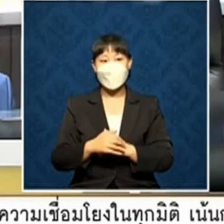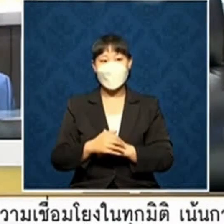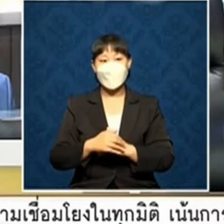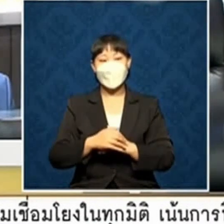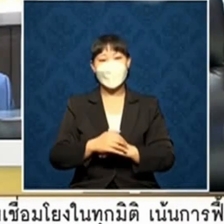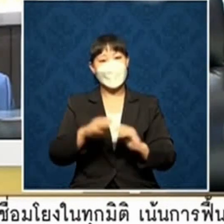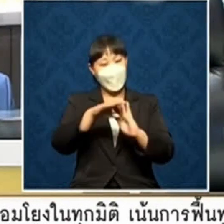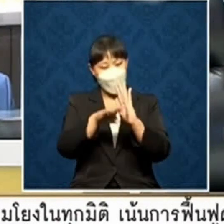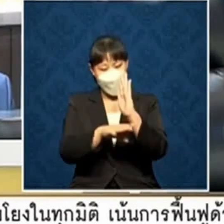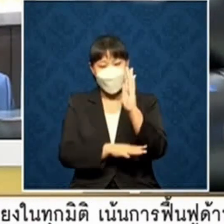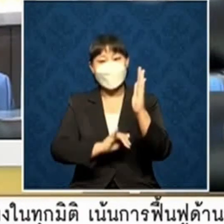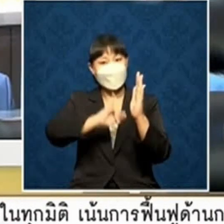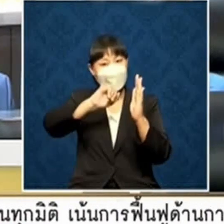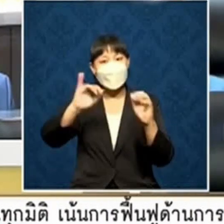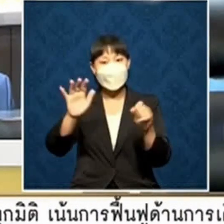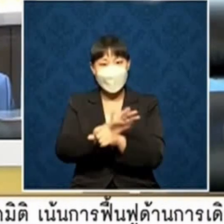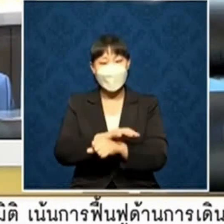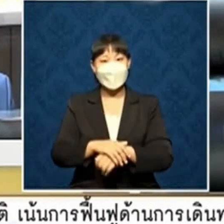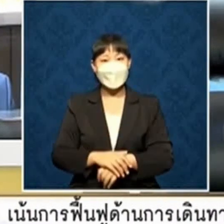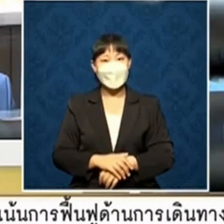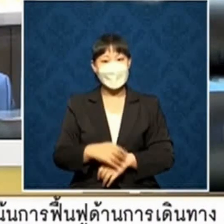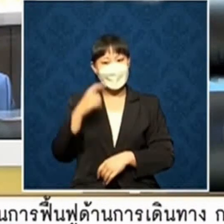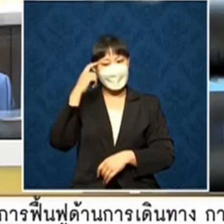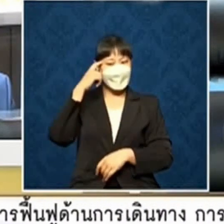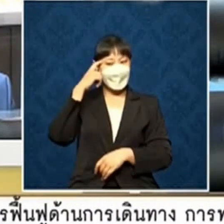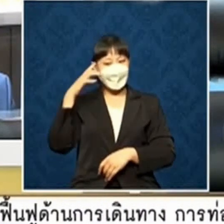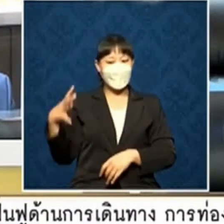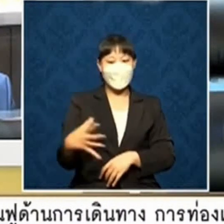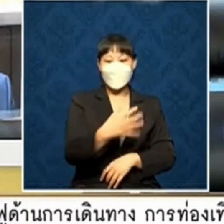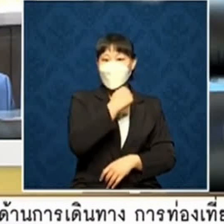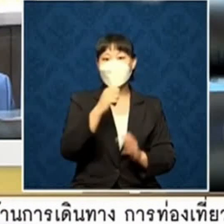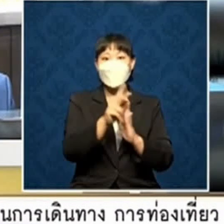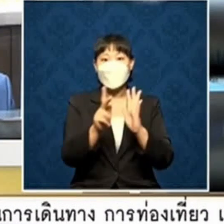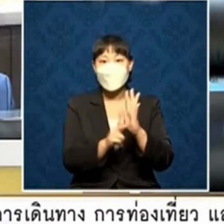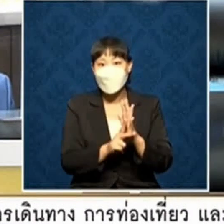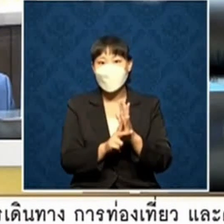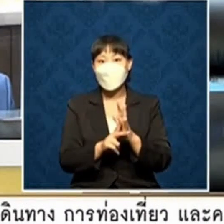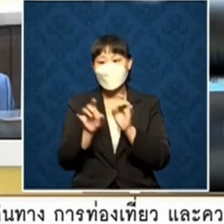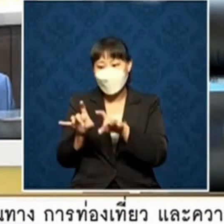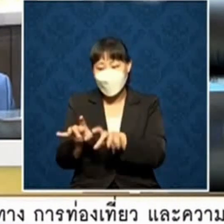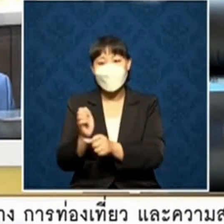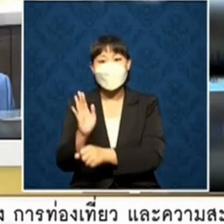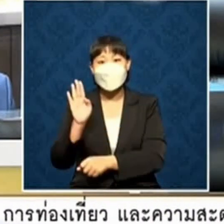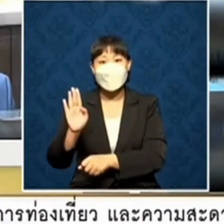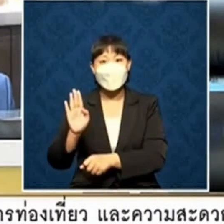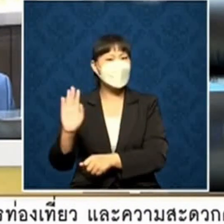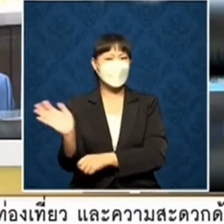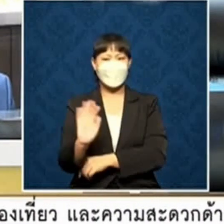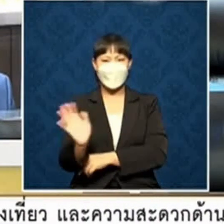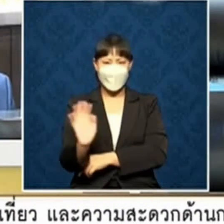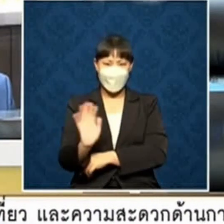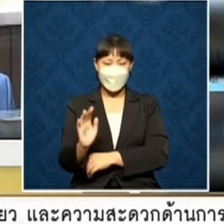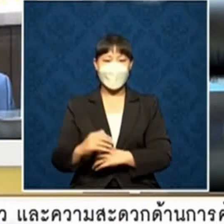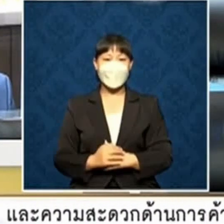ครับมิใช่เป็นการลูกแก่อำนาจนะครับโดยออกกฎหมายเพื่อไปรังแกบริษัทอัคราเพียงแต่บริษั